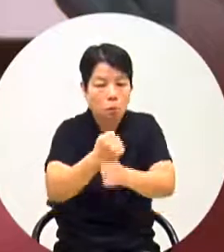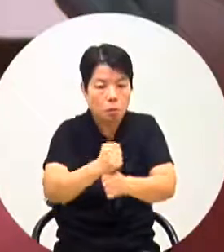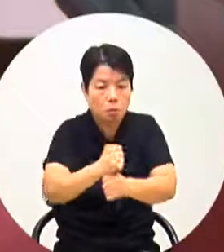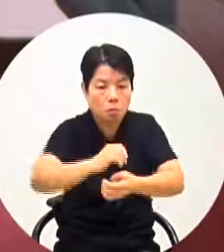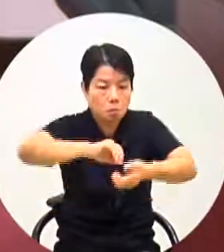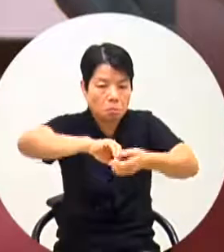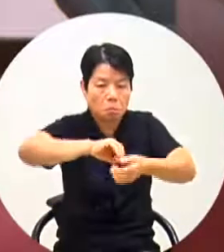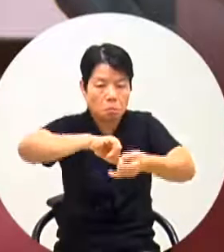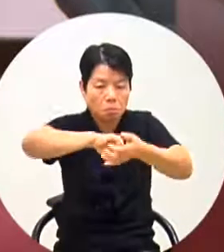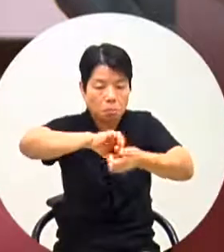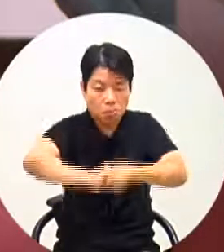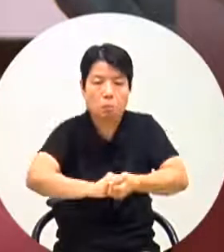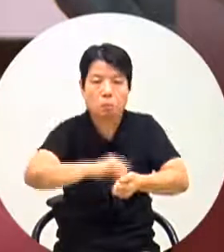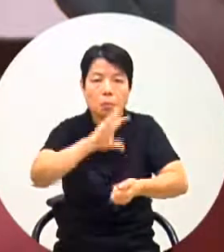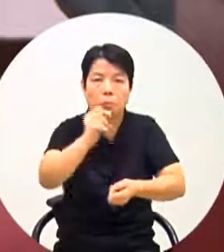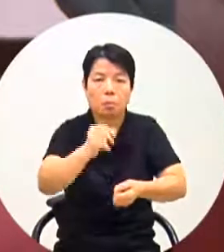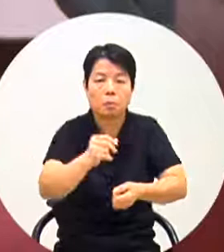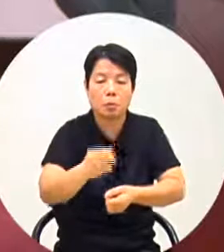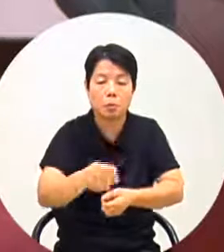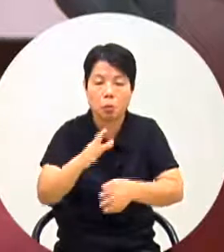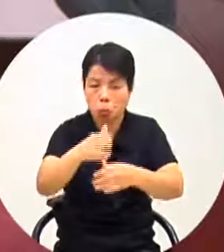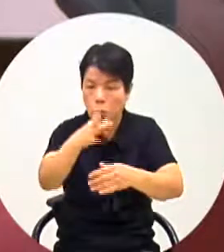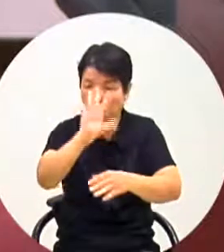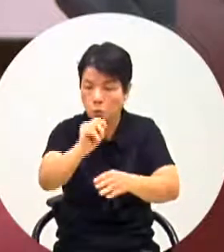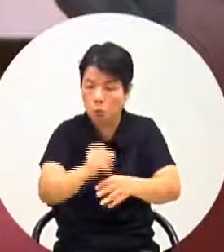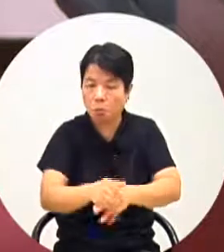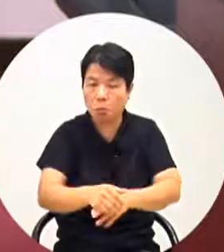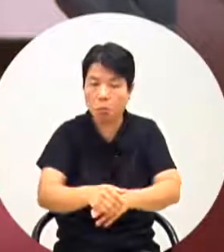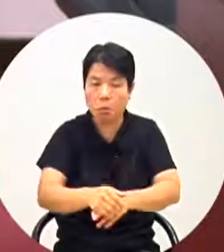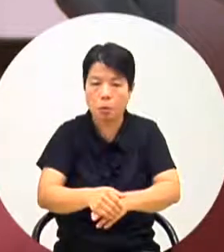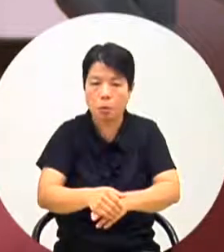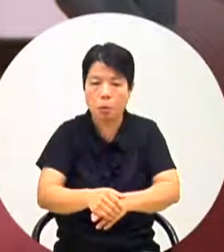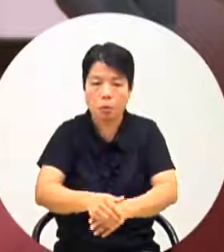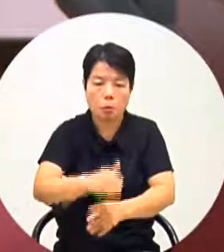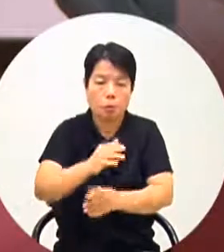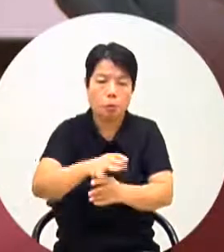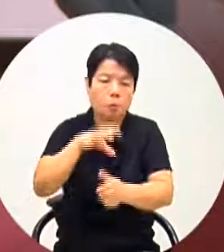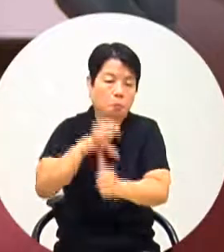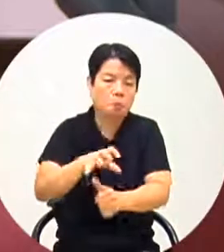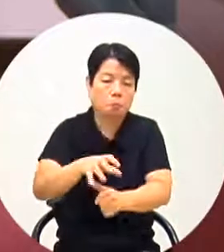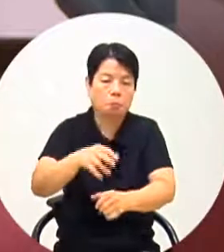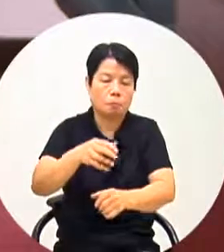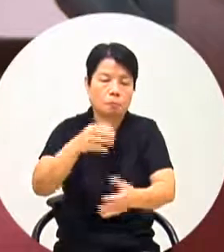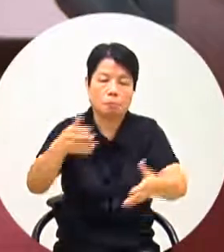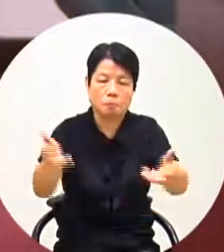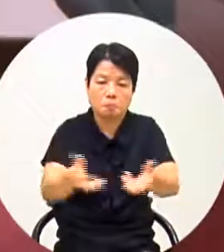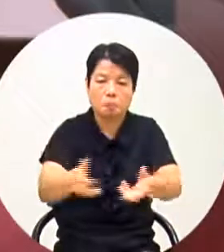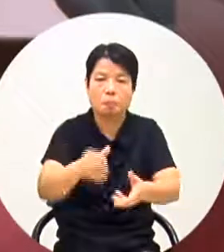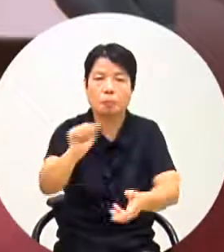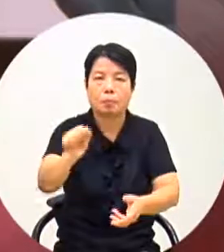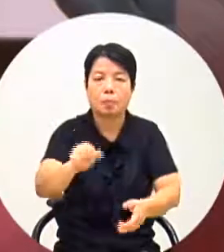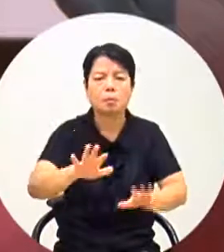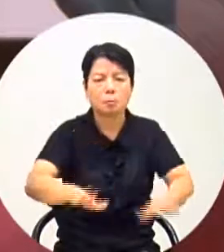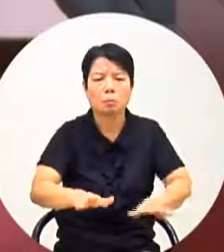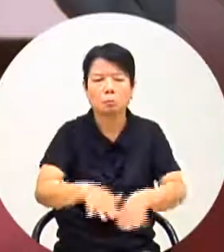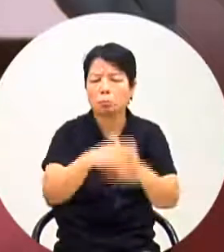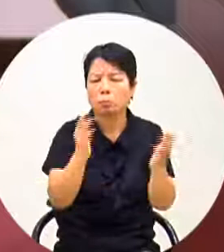会禁建？因为你们大家都还在那一种未知数，真